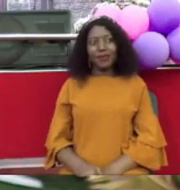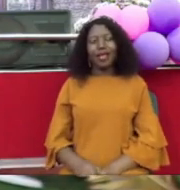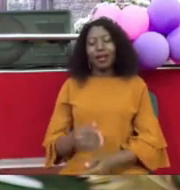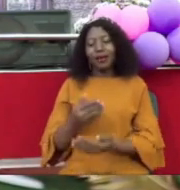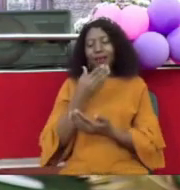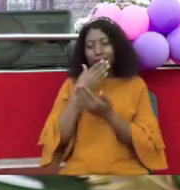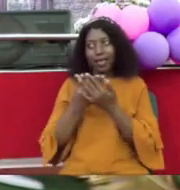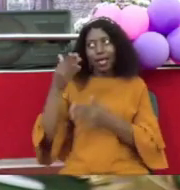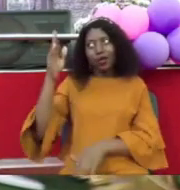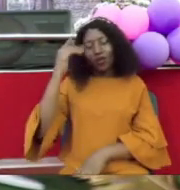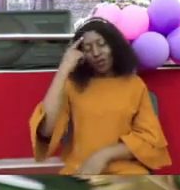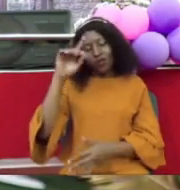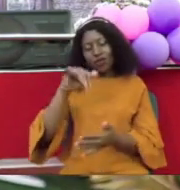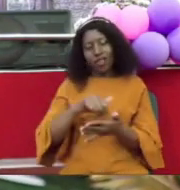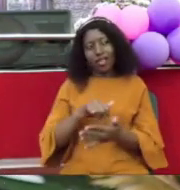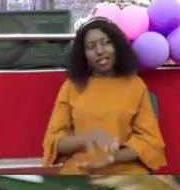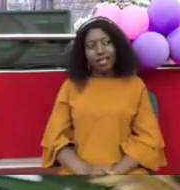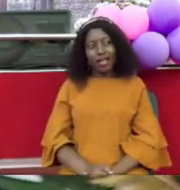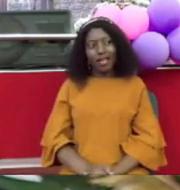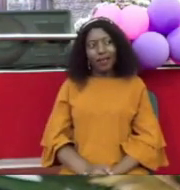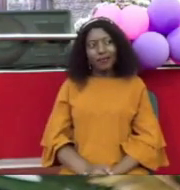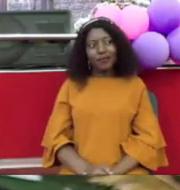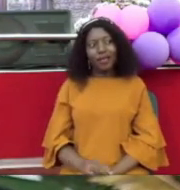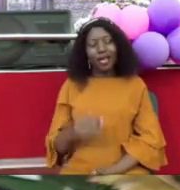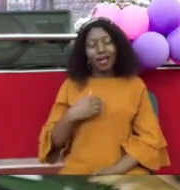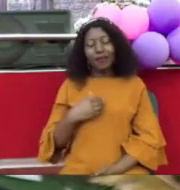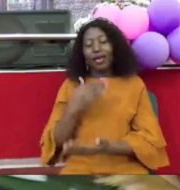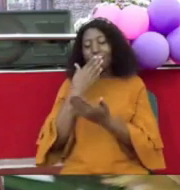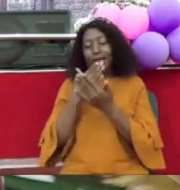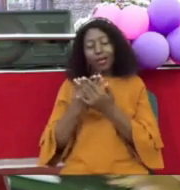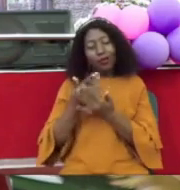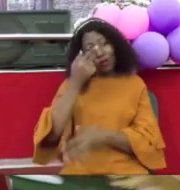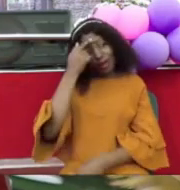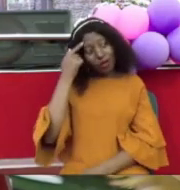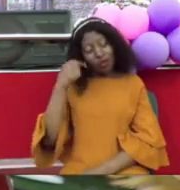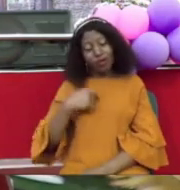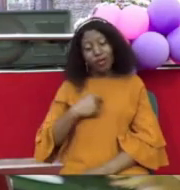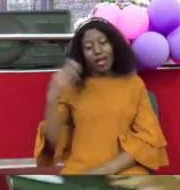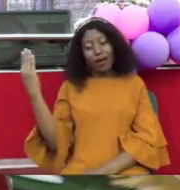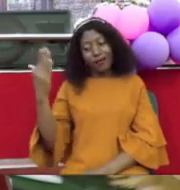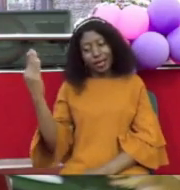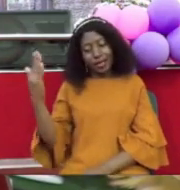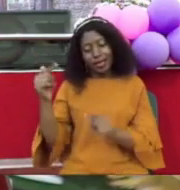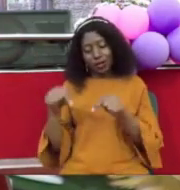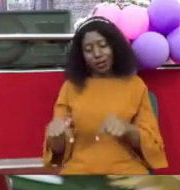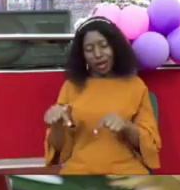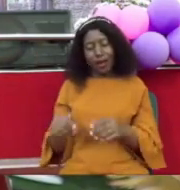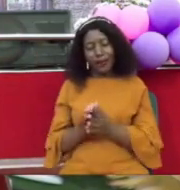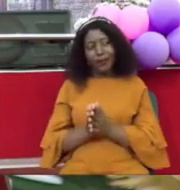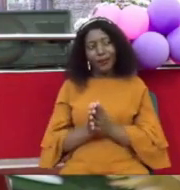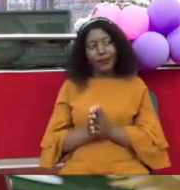Na nashukuru Mungu kwa sababu ya hiyo. And I'm grateful that I'm able to minister today. Na nashukuru kwa sababu naweza kuhudumu